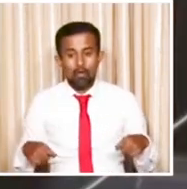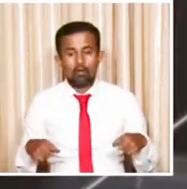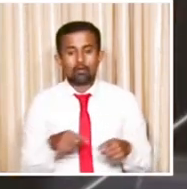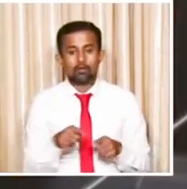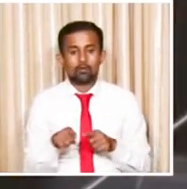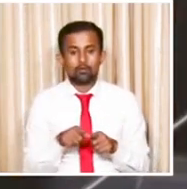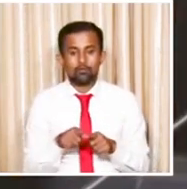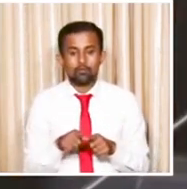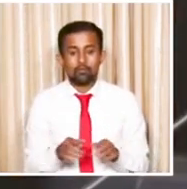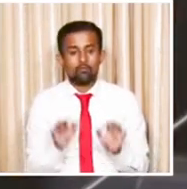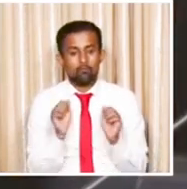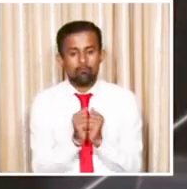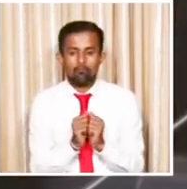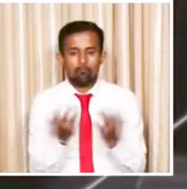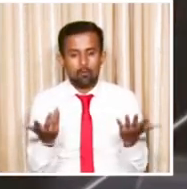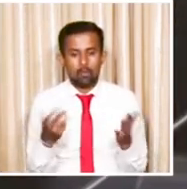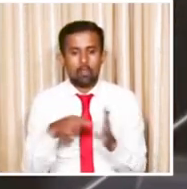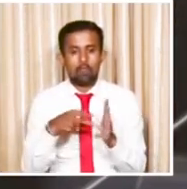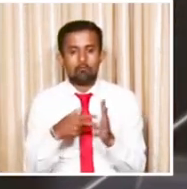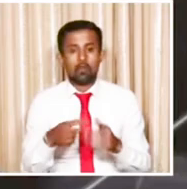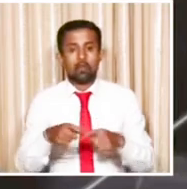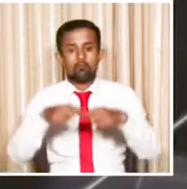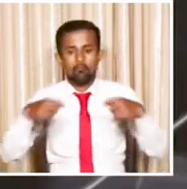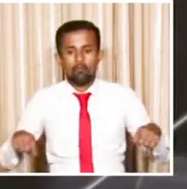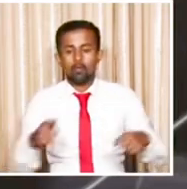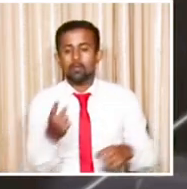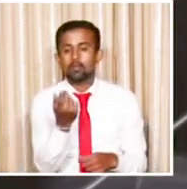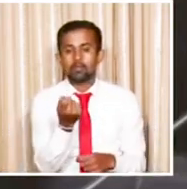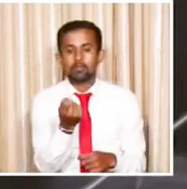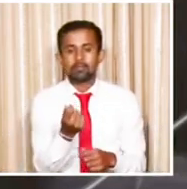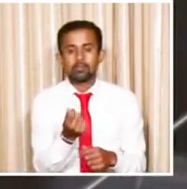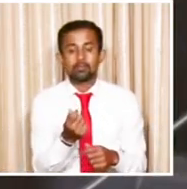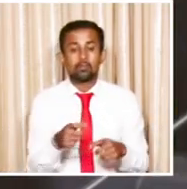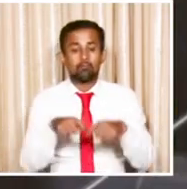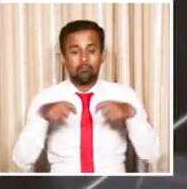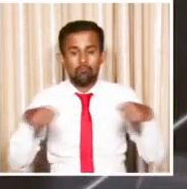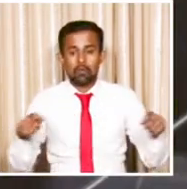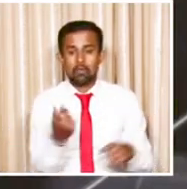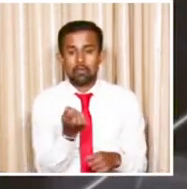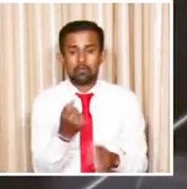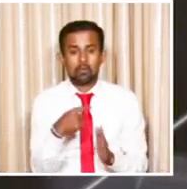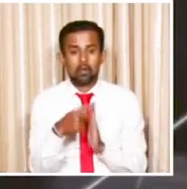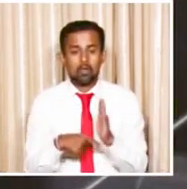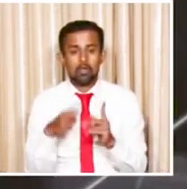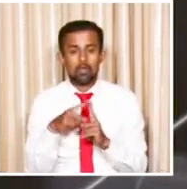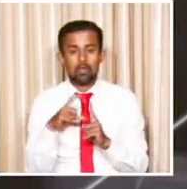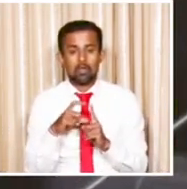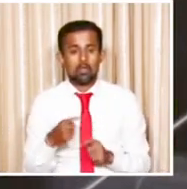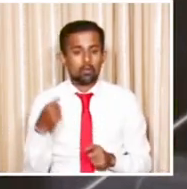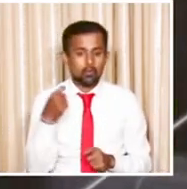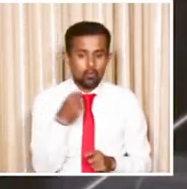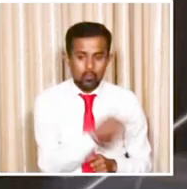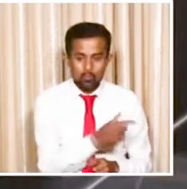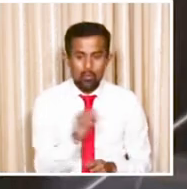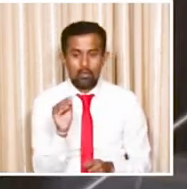වගේ පළදායි නොවන ව්‍යාපෘති වලට වියදම් කරපු සල්ලි ටික යට කරපු සල්ලි ටික මේ රටේ අධ්‍යාපනයට දෙන්නා මේ